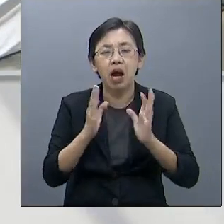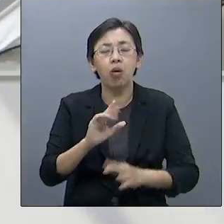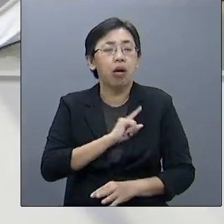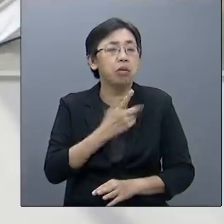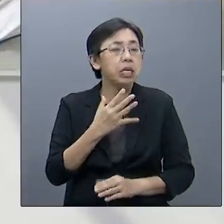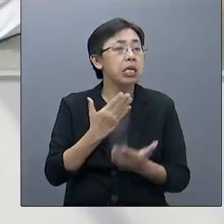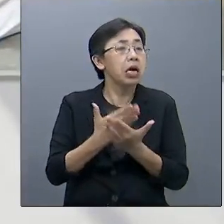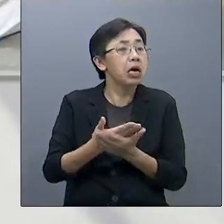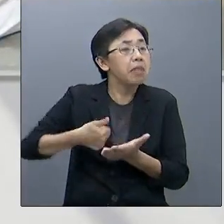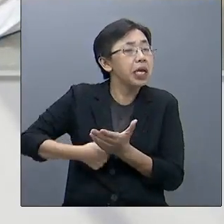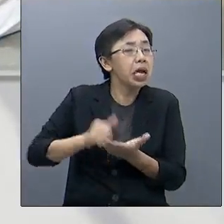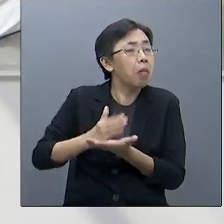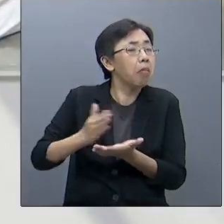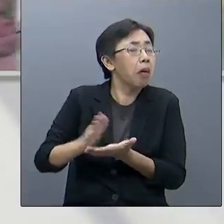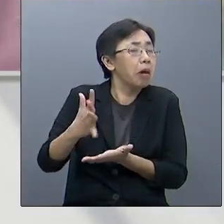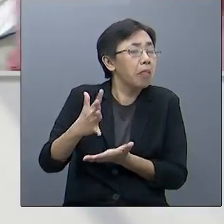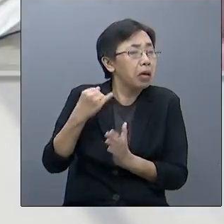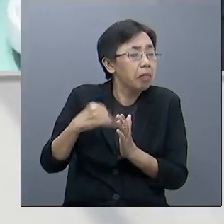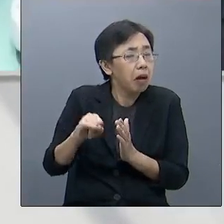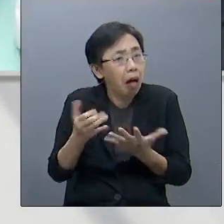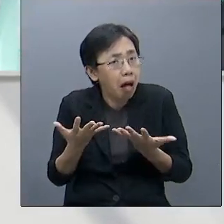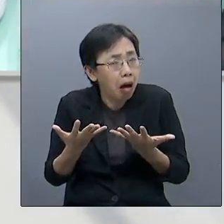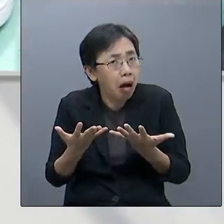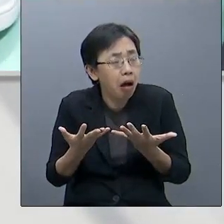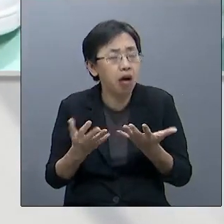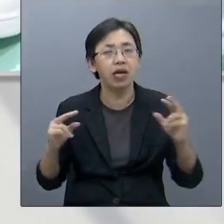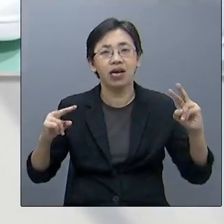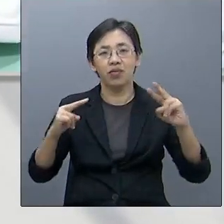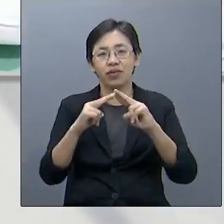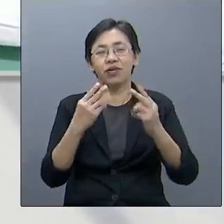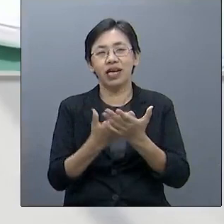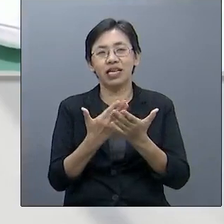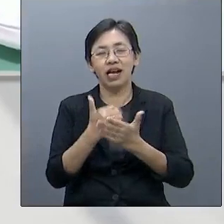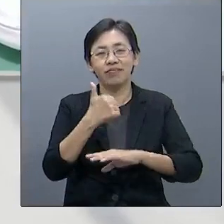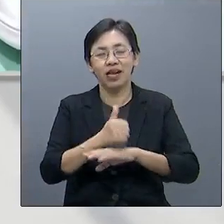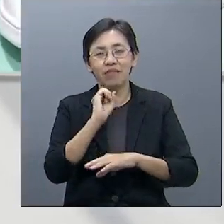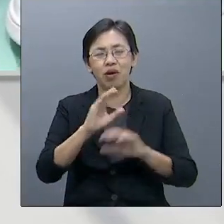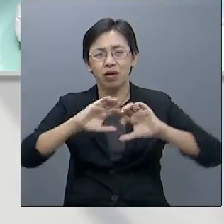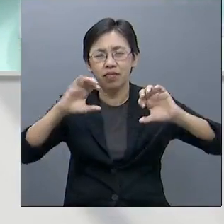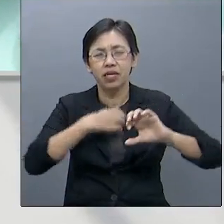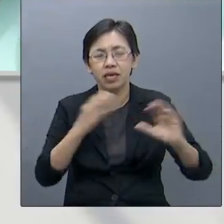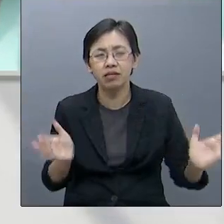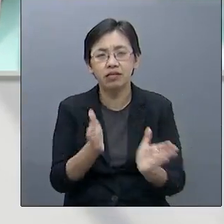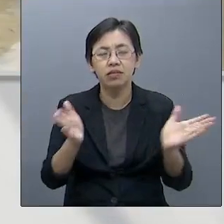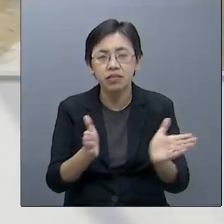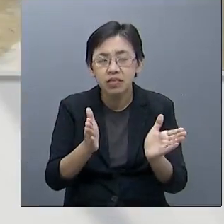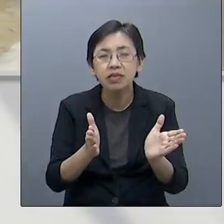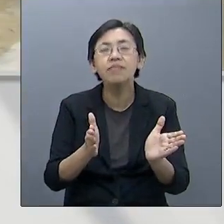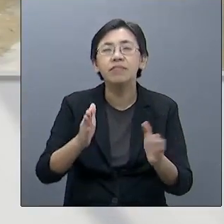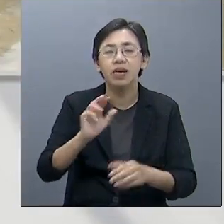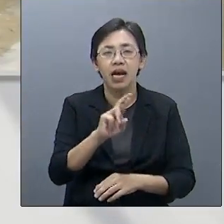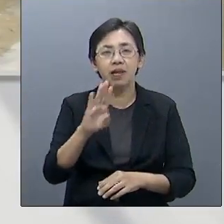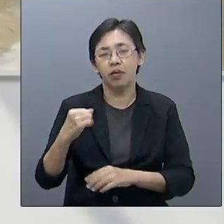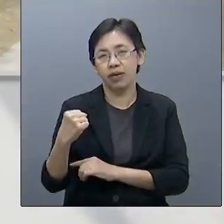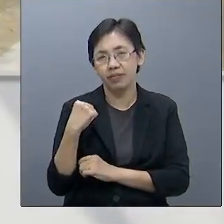ใช้หนี้หรือว่า Moral Hazard หรือเปล่ารัฐมนตรีเชื่อว่าการกระทรวงการคลังยืนยันนะคะว่ารัฐบาลต้องการสร้างความเข้มแข็งให้กับระบบค่ะ